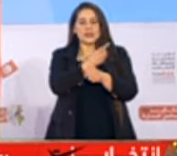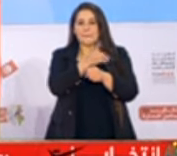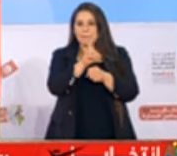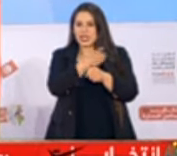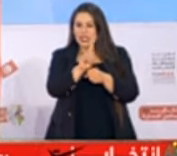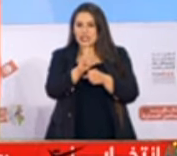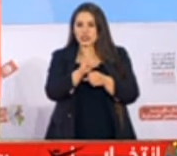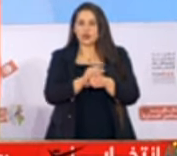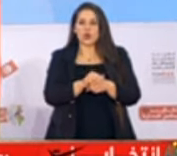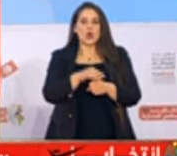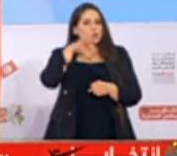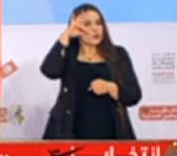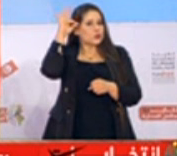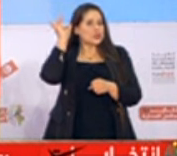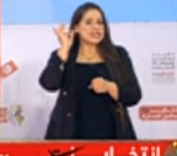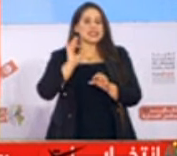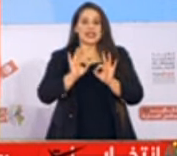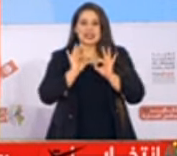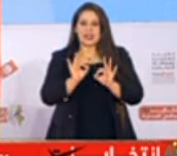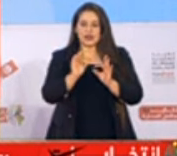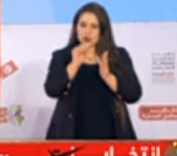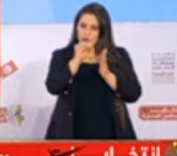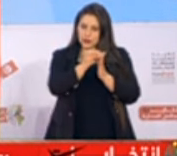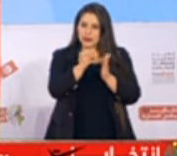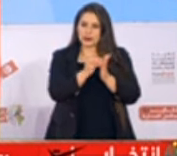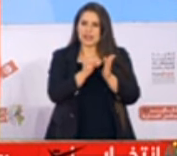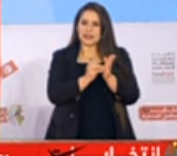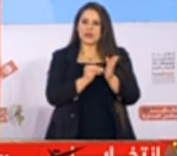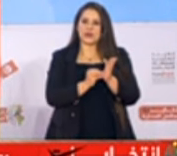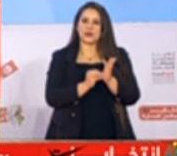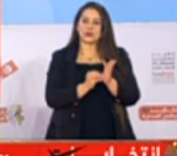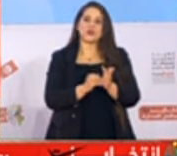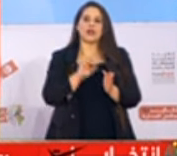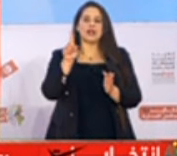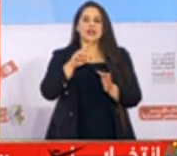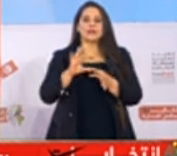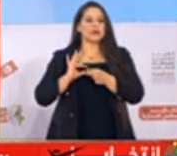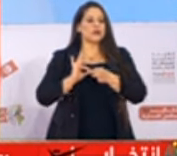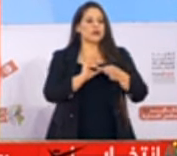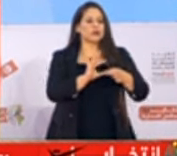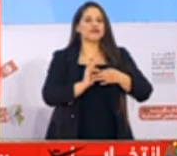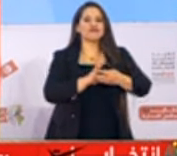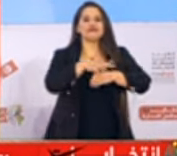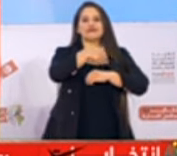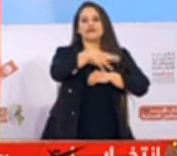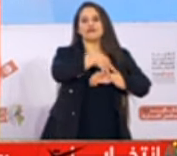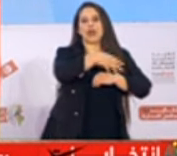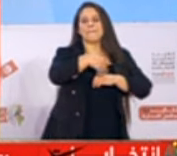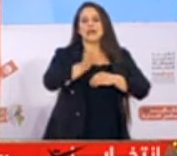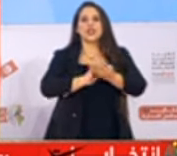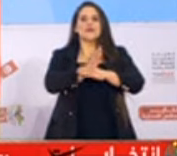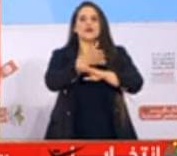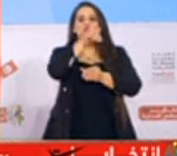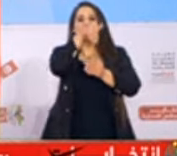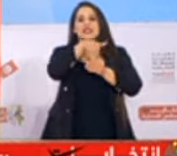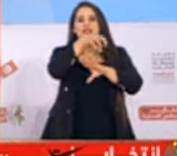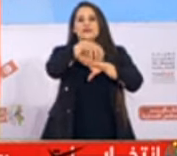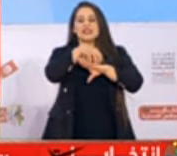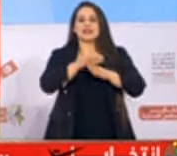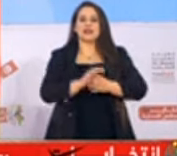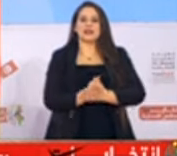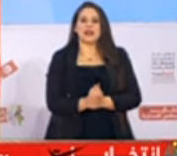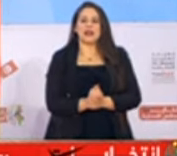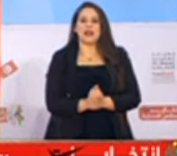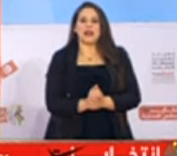مش اختياريا. هذوما ثبتت التجربة أنهم ما يتفاعلوش ما يخرجوش حتى كان خرجوا منهم، يعني بين 40,000 و100,000